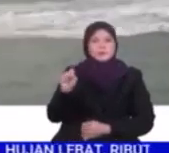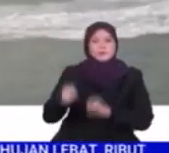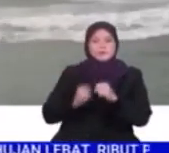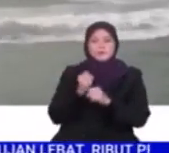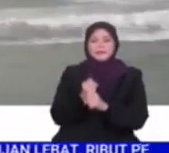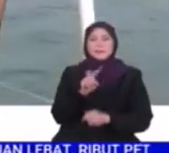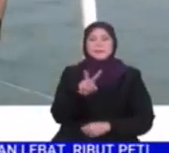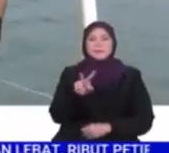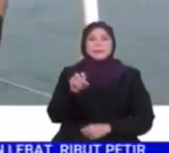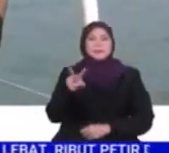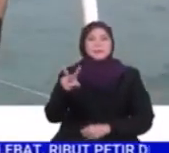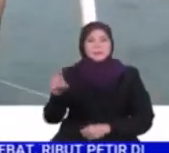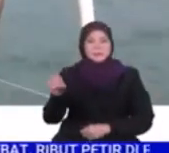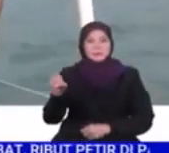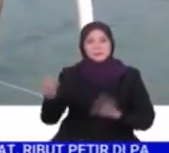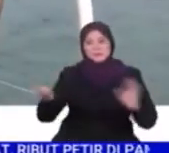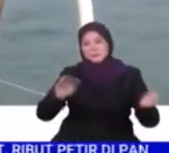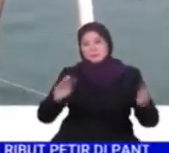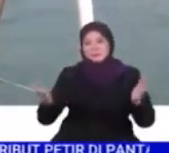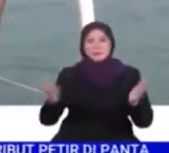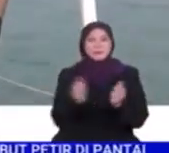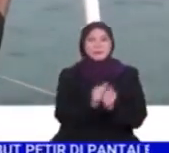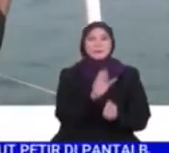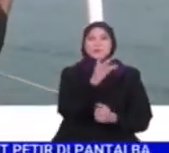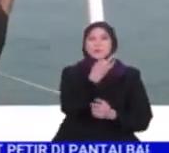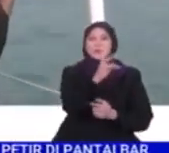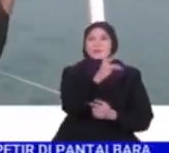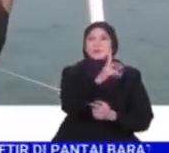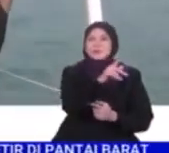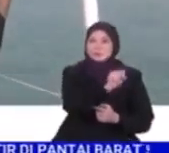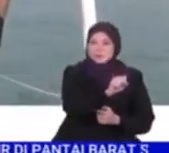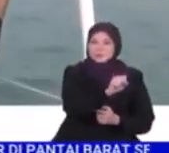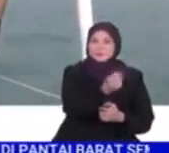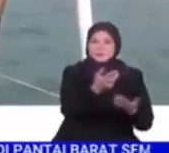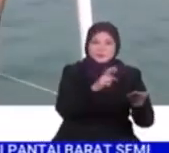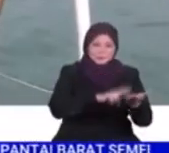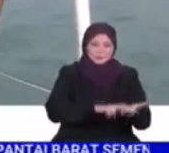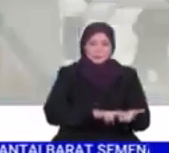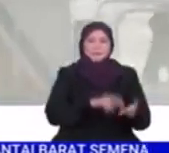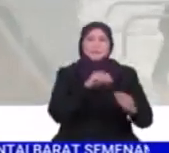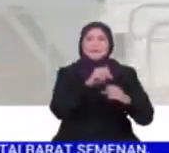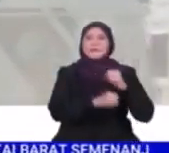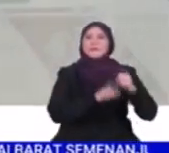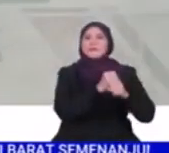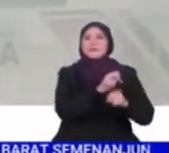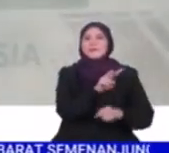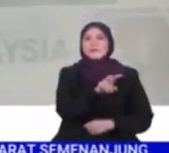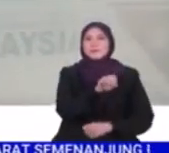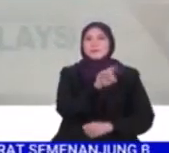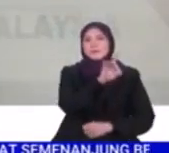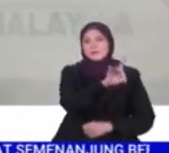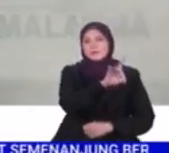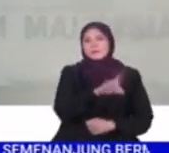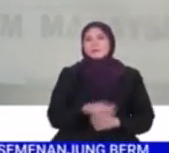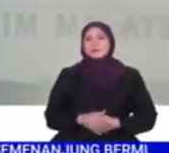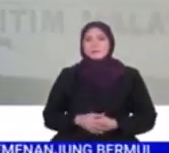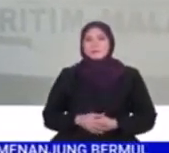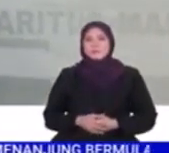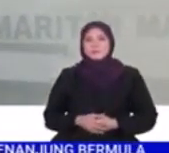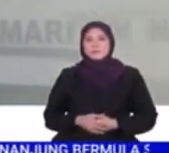tahun 2020 berbanding hanya 17 kes yang direkodkan pada tahun 2008.